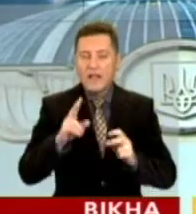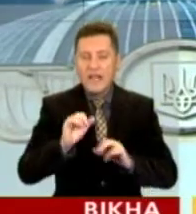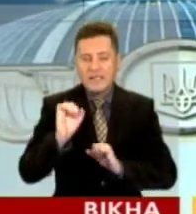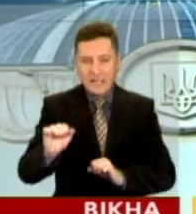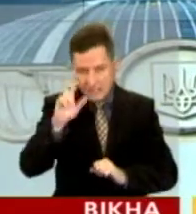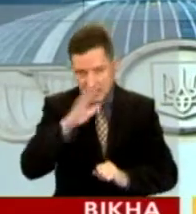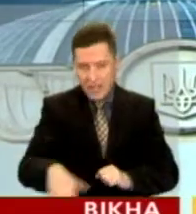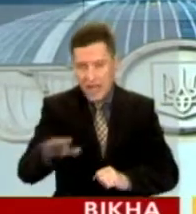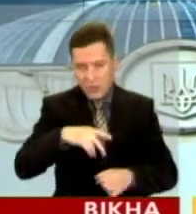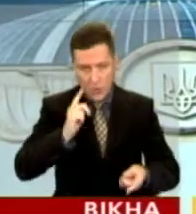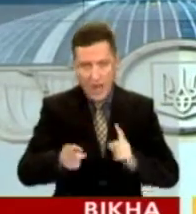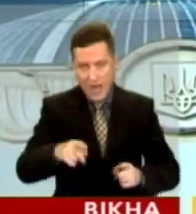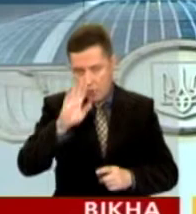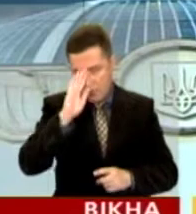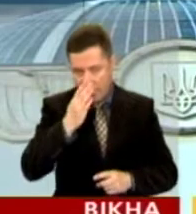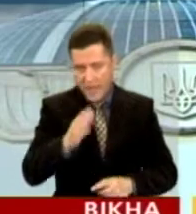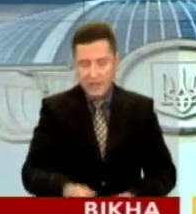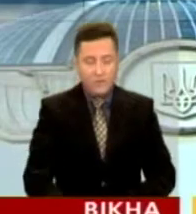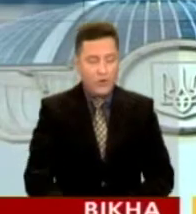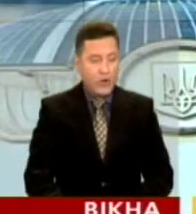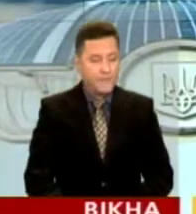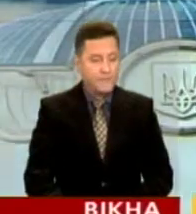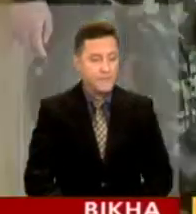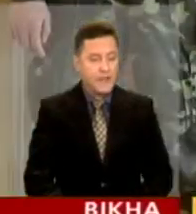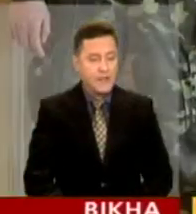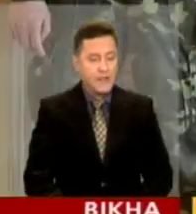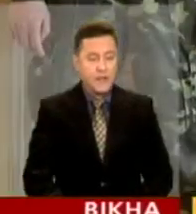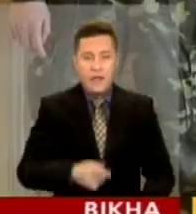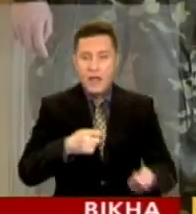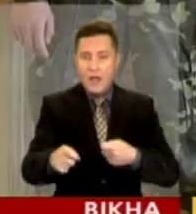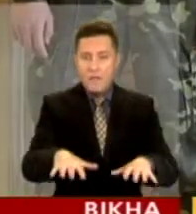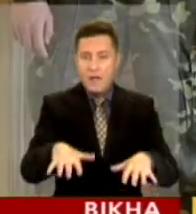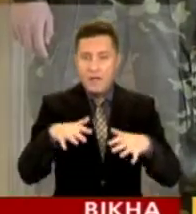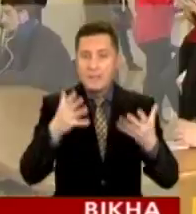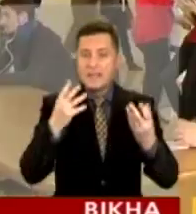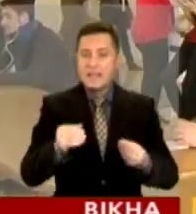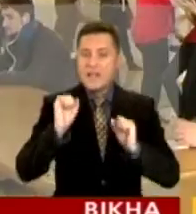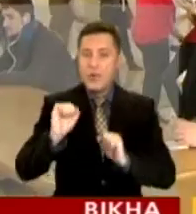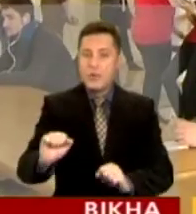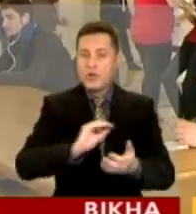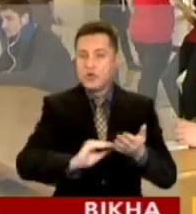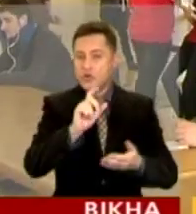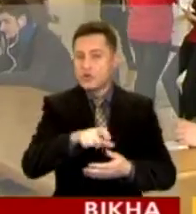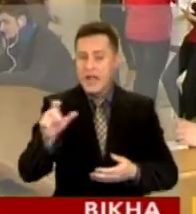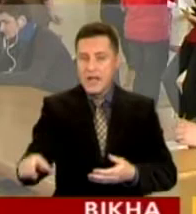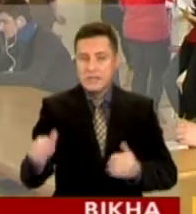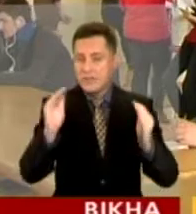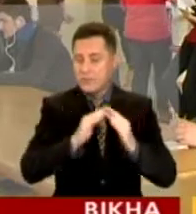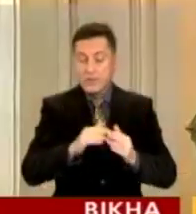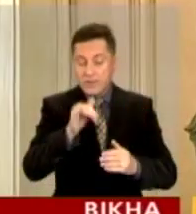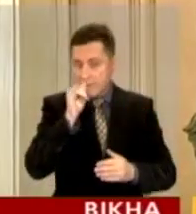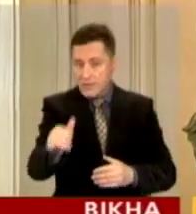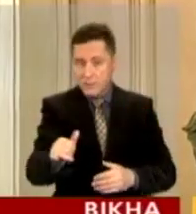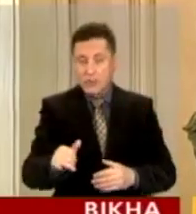реального ворога. Про силовий день у Раді. Євгенія Модрич. У парламенті день оборони. Журналістів у будівлі навіть близько не